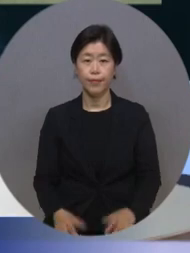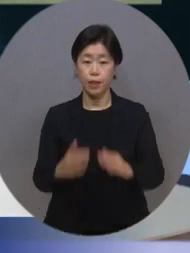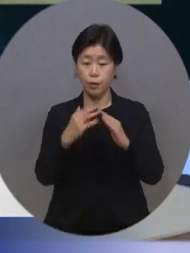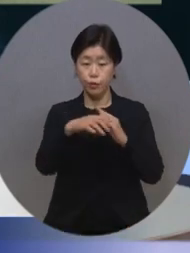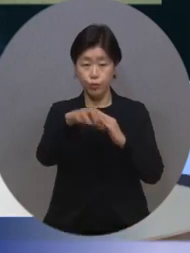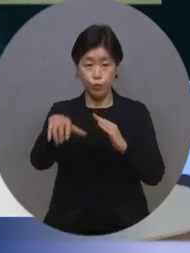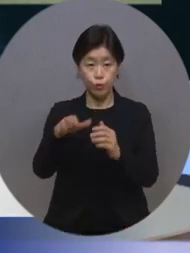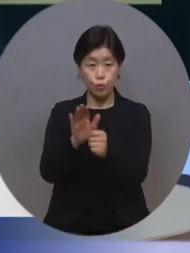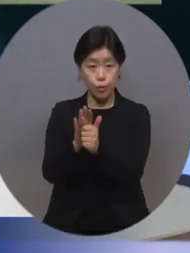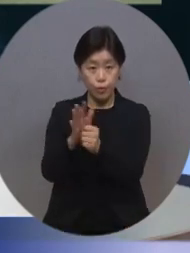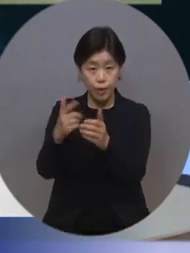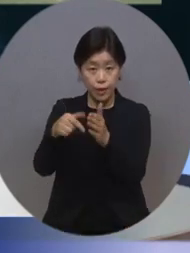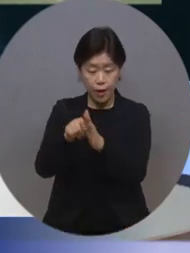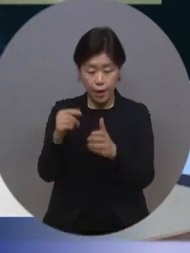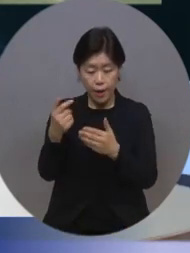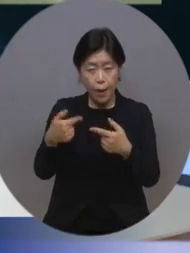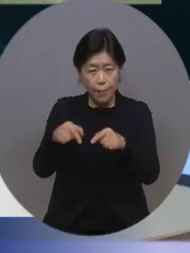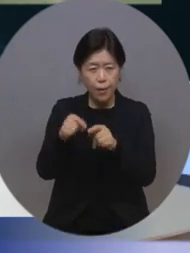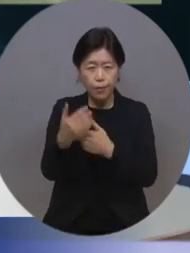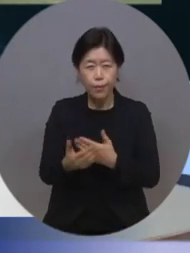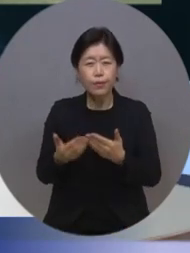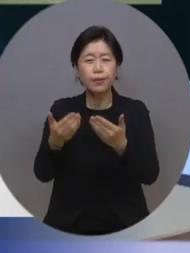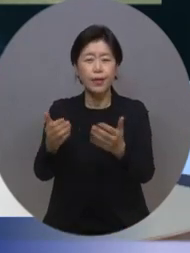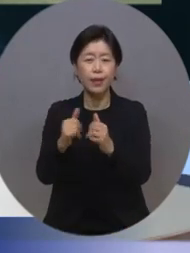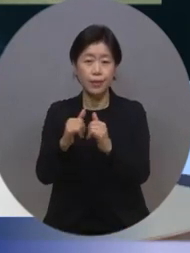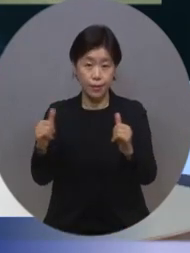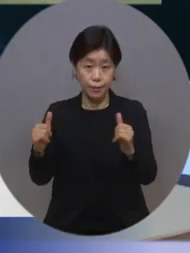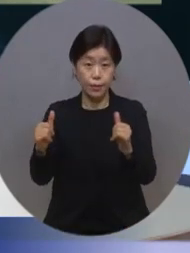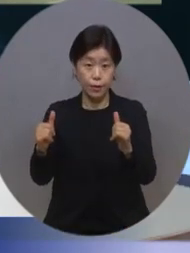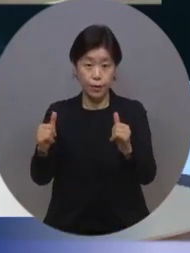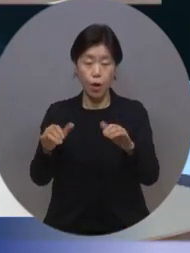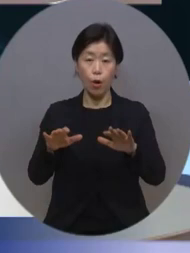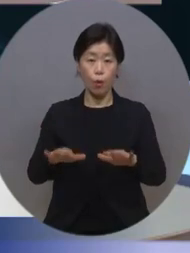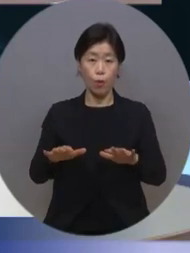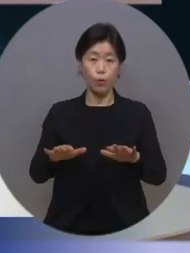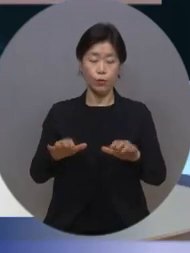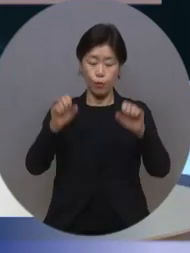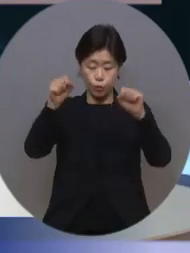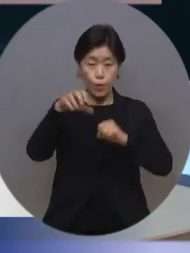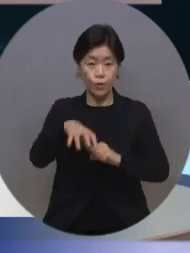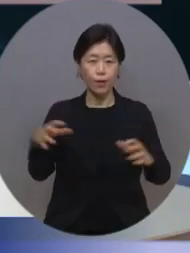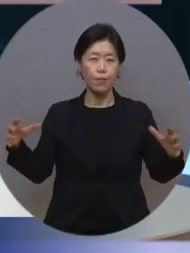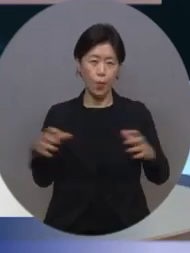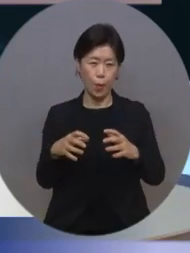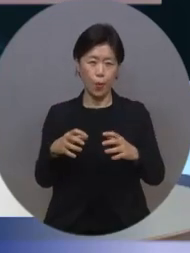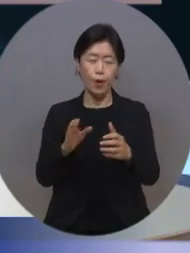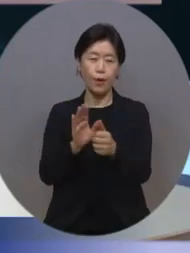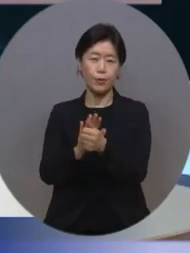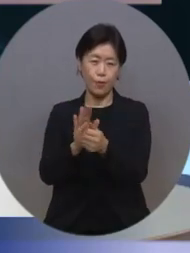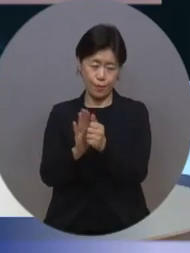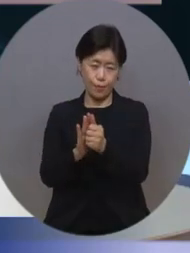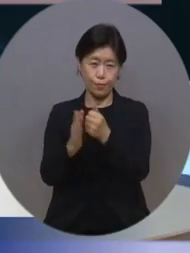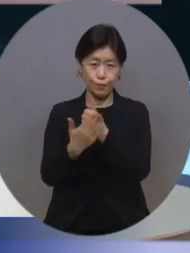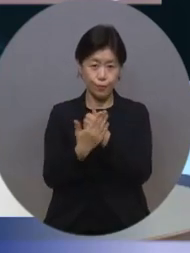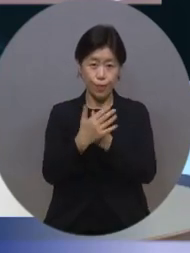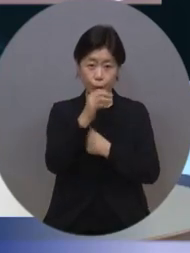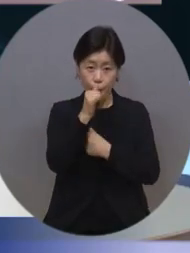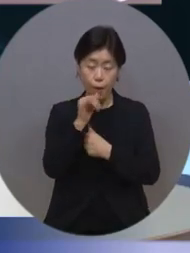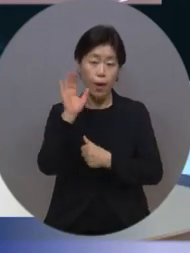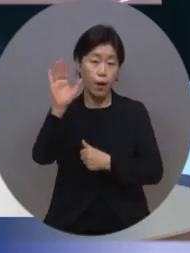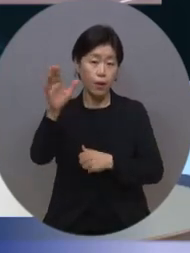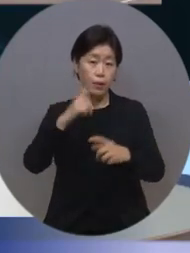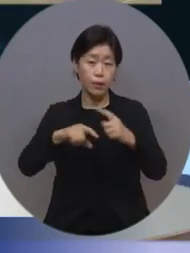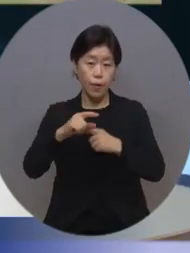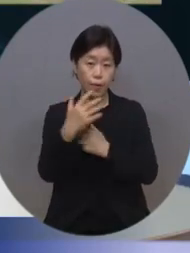이웃을 돕기 위해 함께 봉사에 나서는 이들이 운동장에 모였습니다. 서로를 격려하고 더 건강한 봉사를